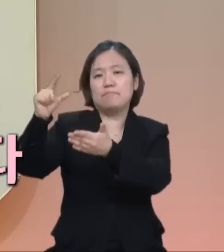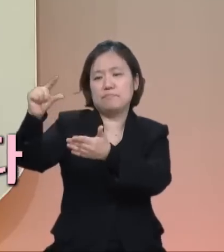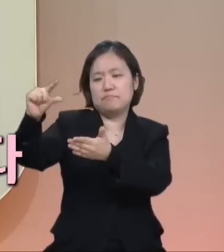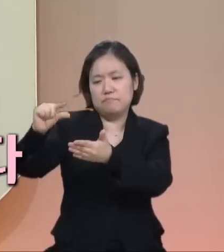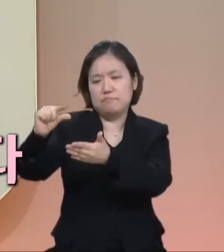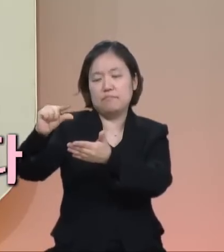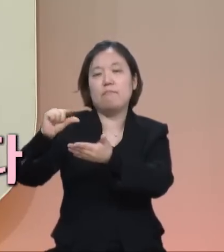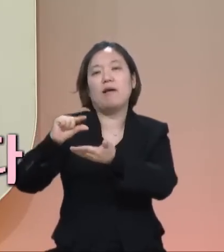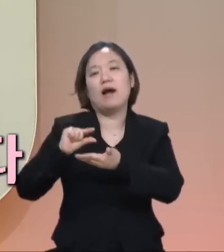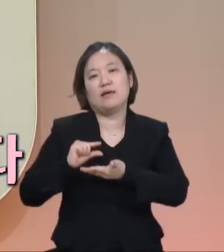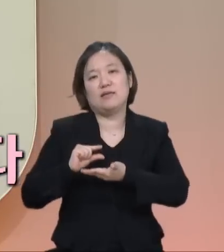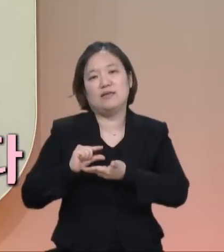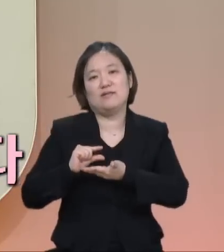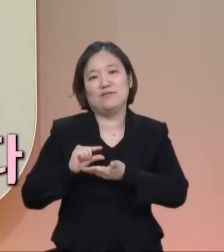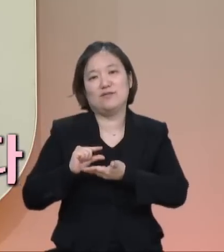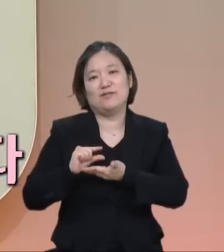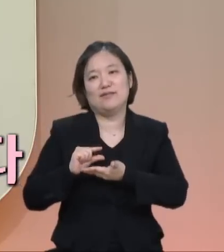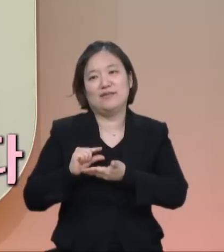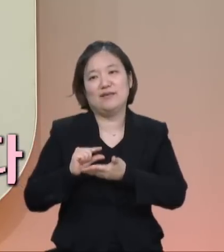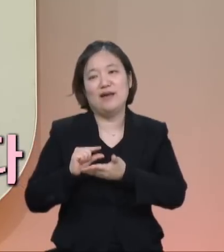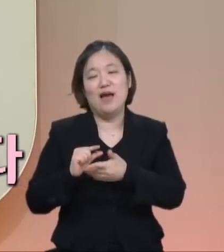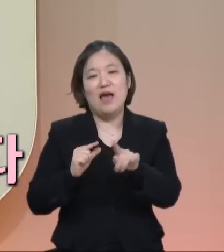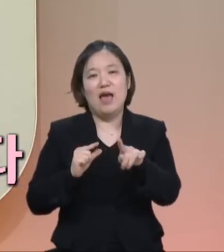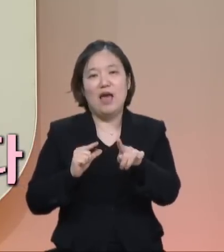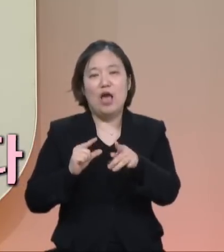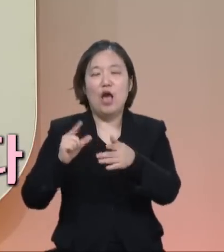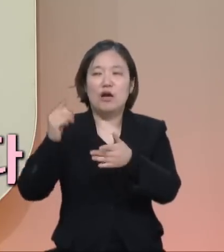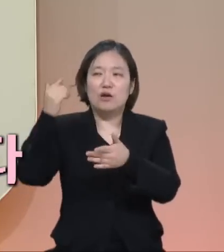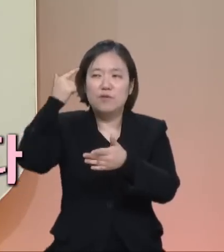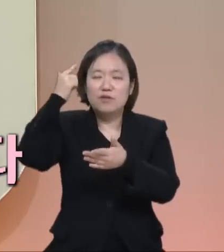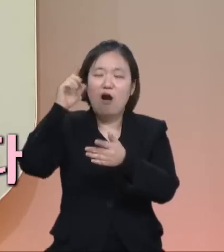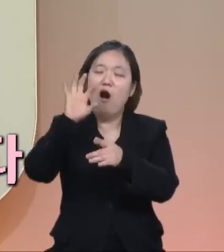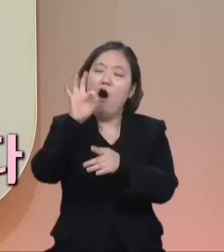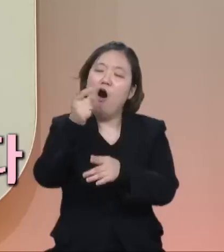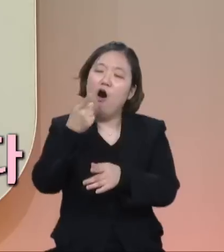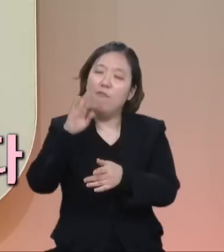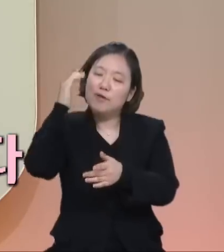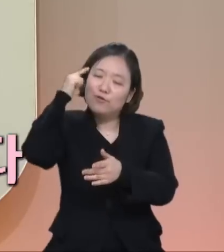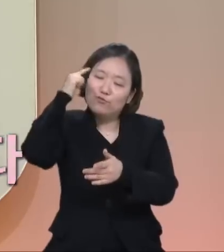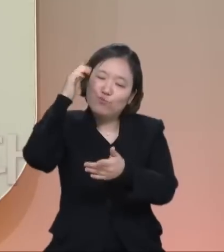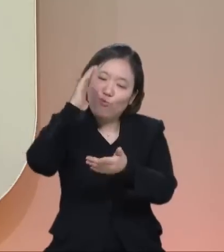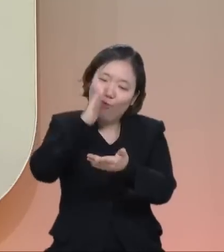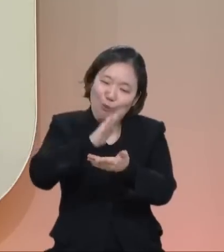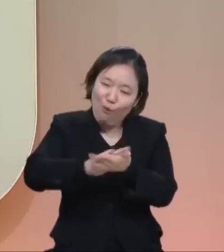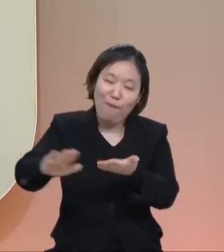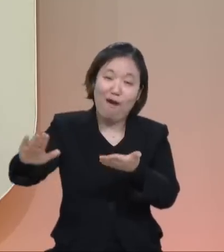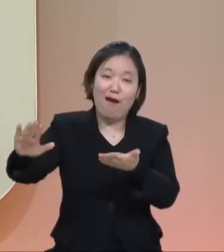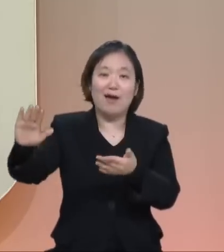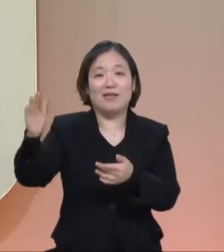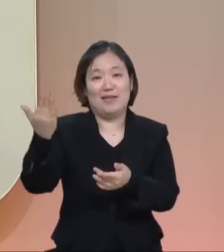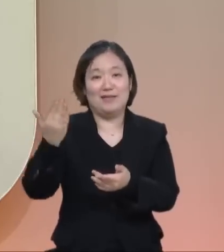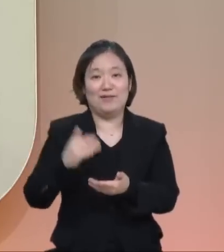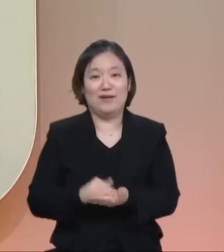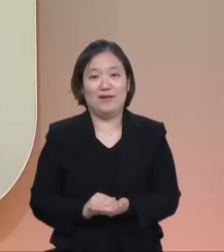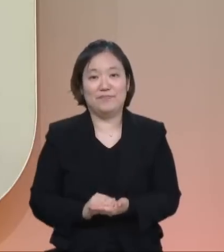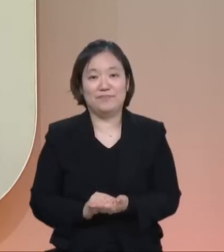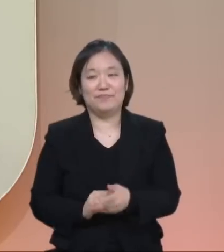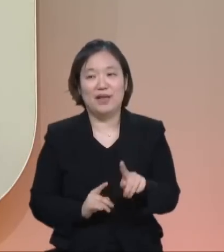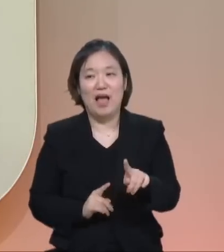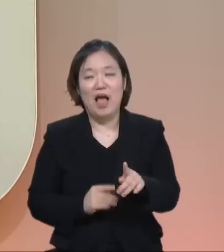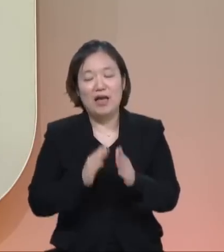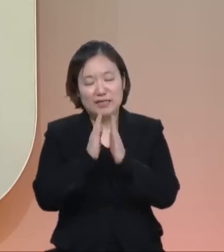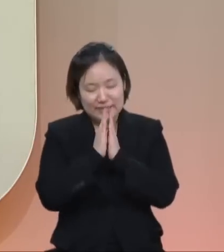없는 듯 스쳐 지나갈 수 있을 정도로 소멸할 수가 있는 것이다 여러분 기도하고 염불하고